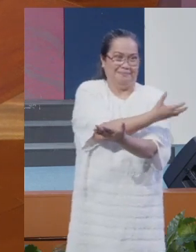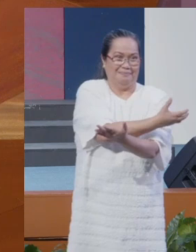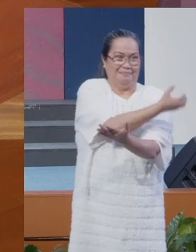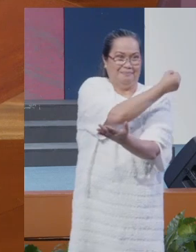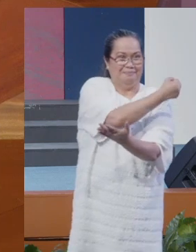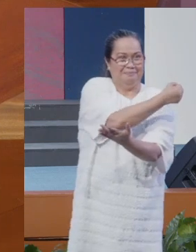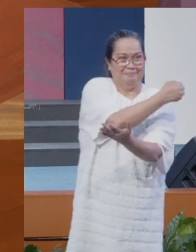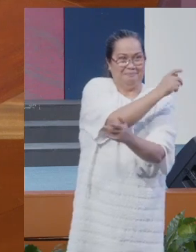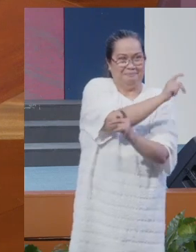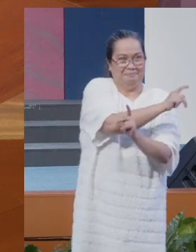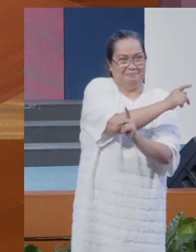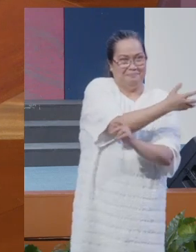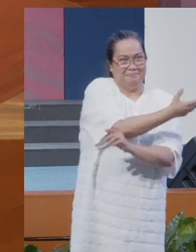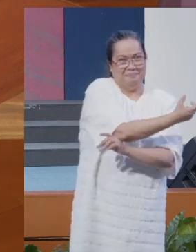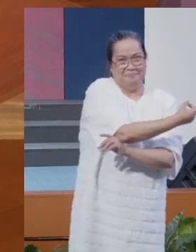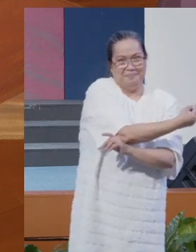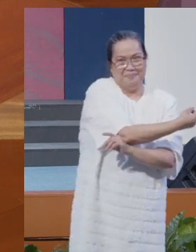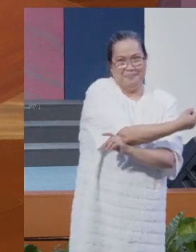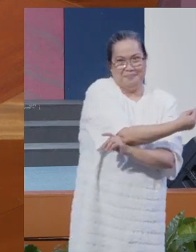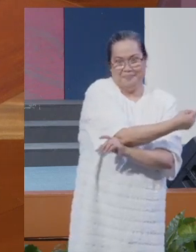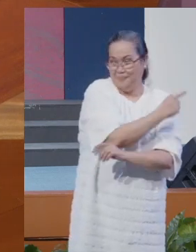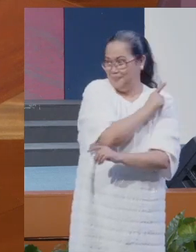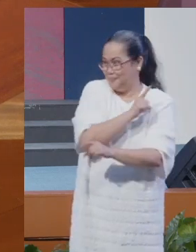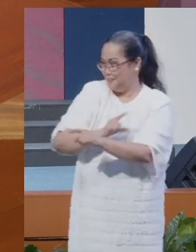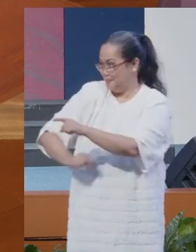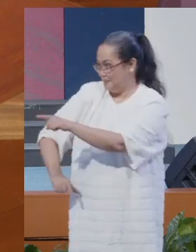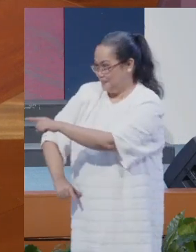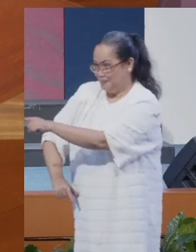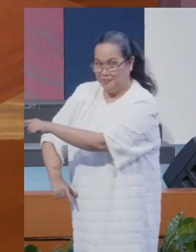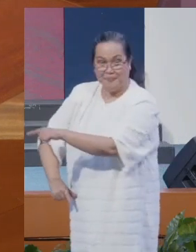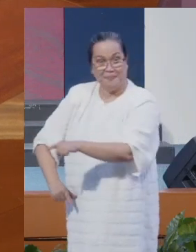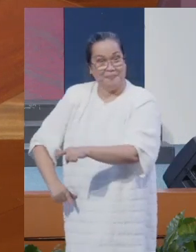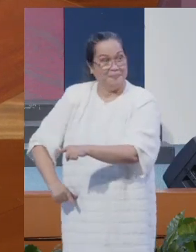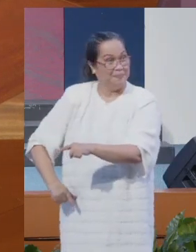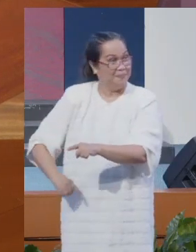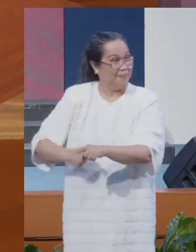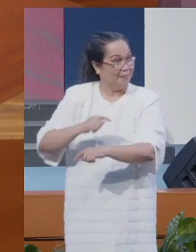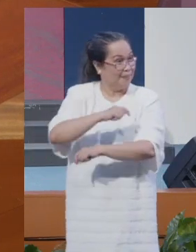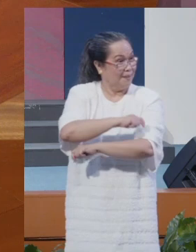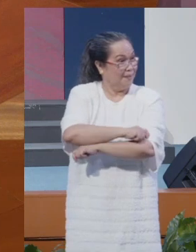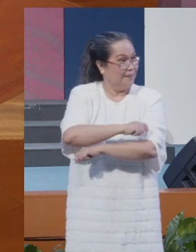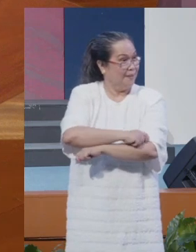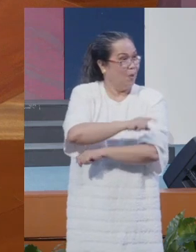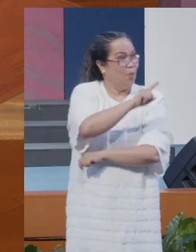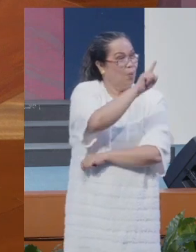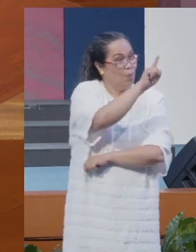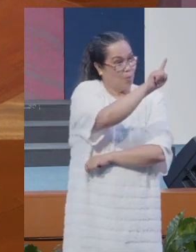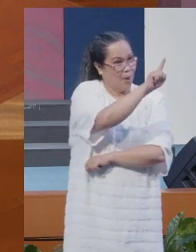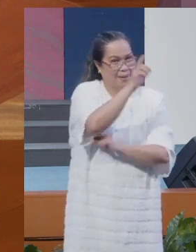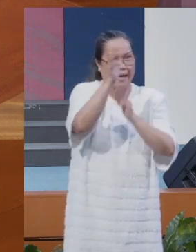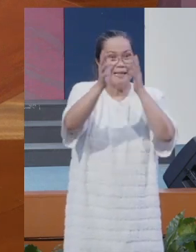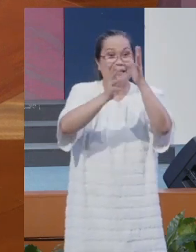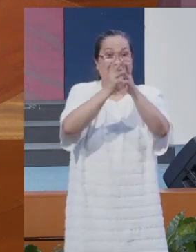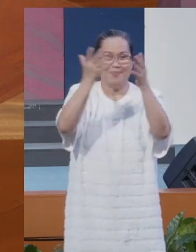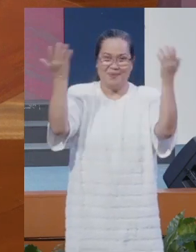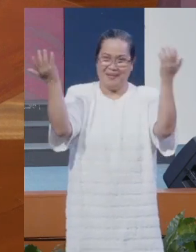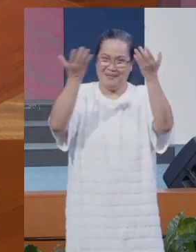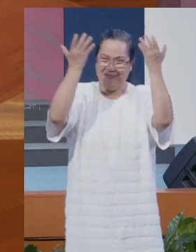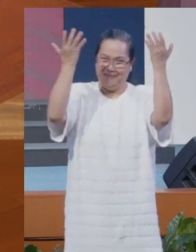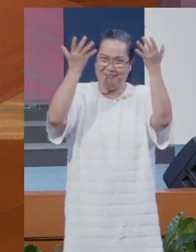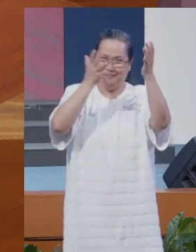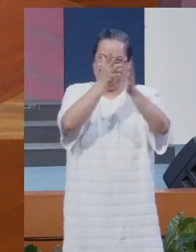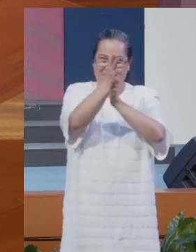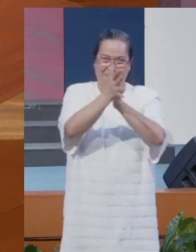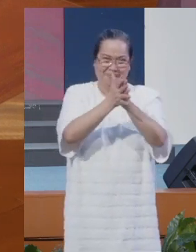gawa. Yung ating pong Lord's Table celebration ngayong araw na ito ay isang pagdiriwang,